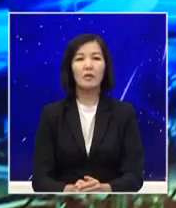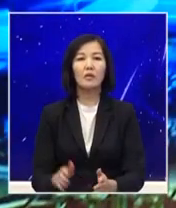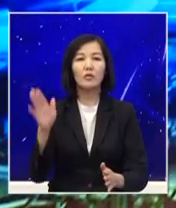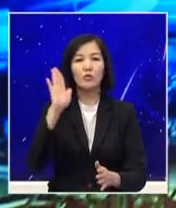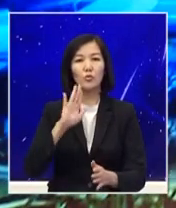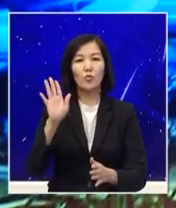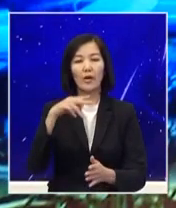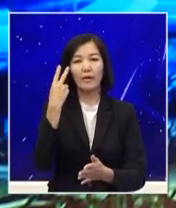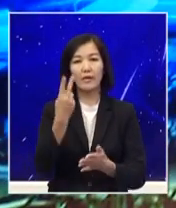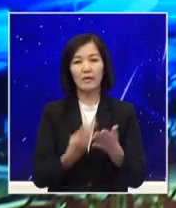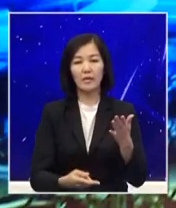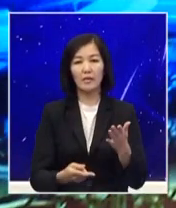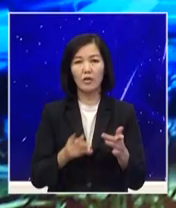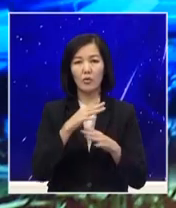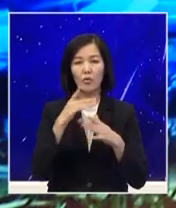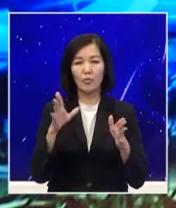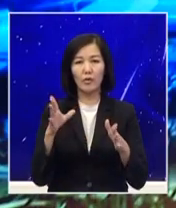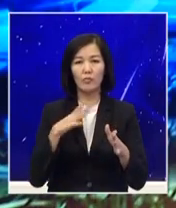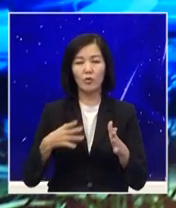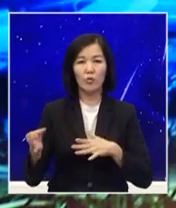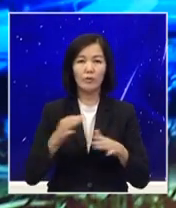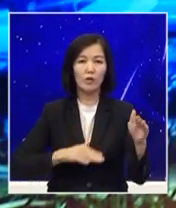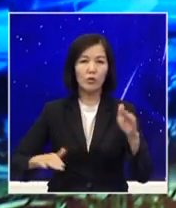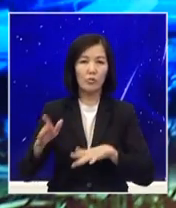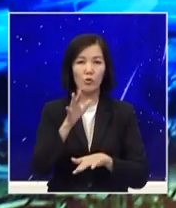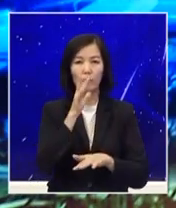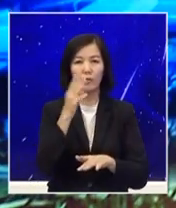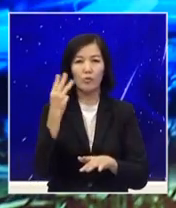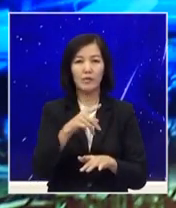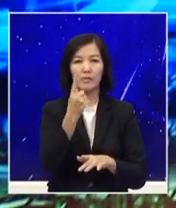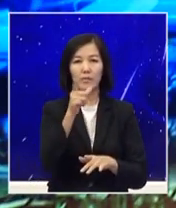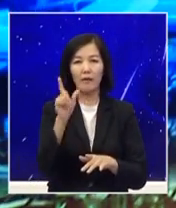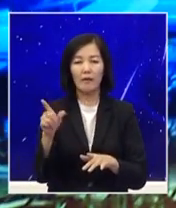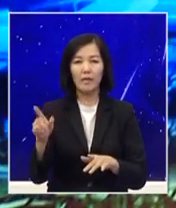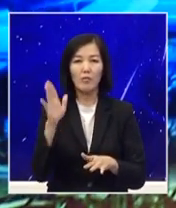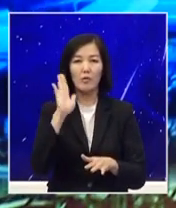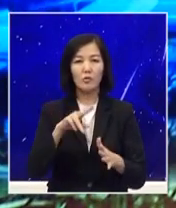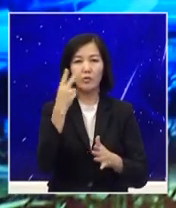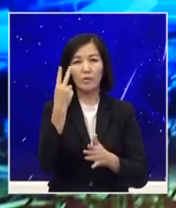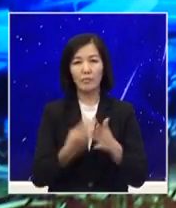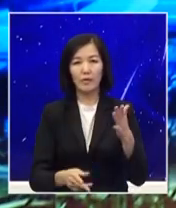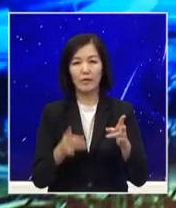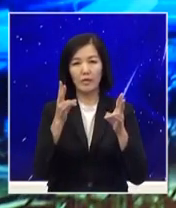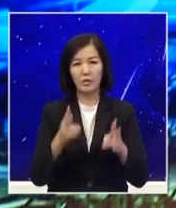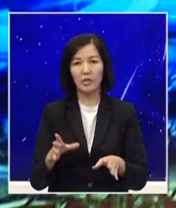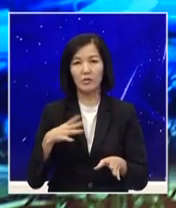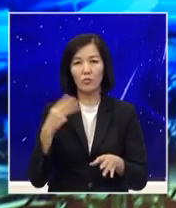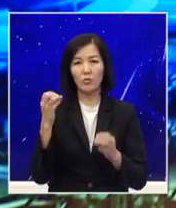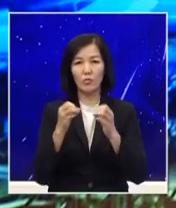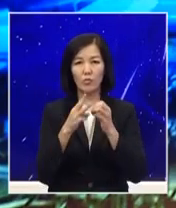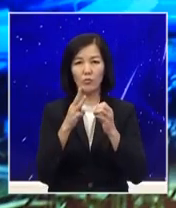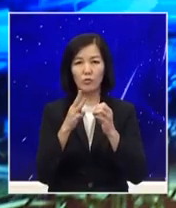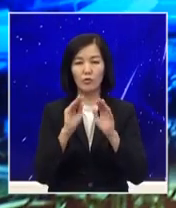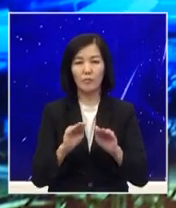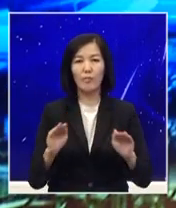Суға кеткендер көбейіп тұр. Облыста шомылу маусымы кезінде 31 адам қарасудың құрбанына айналған. Оның 13-і бала.